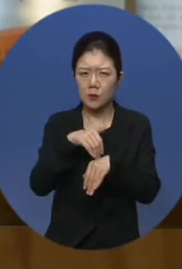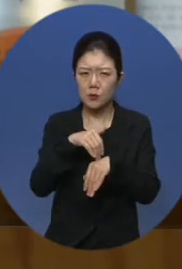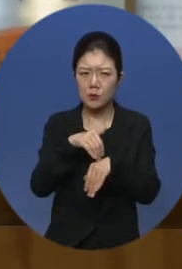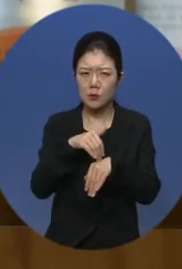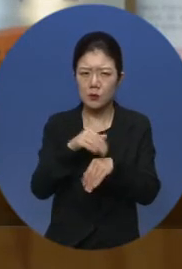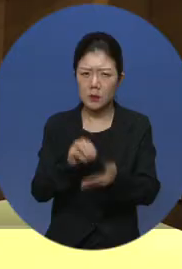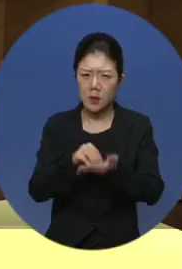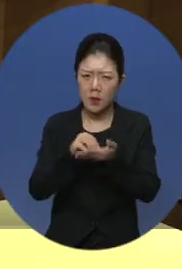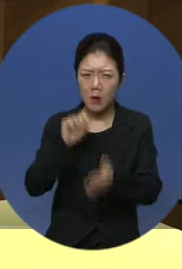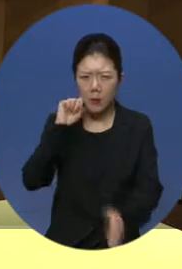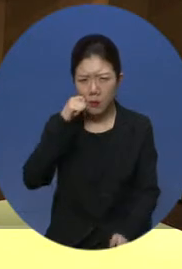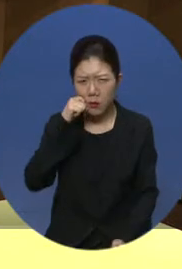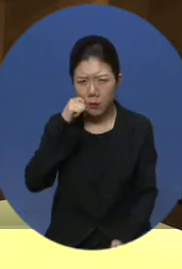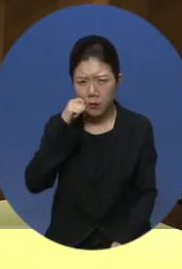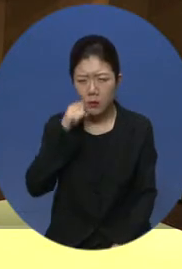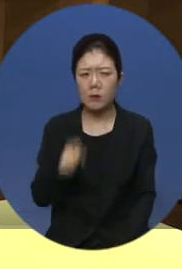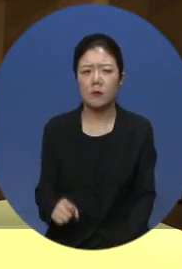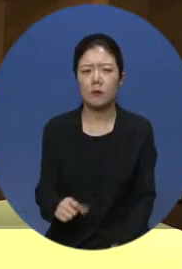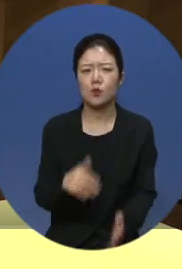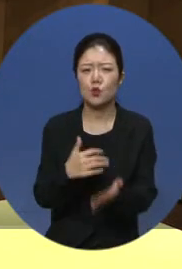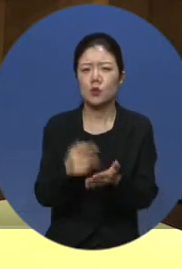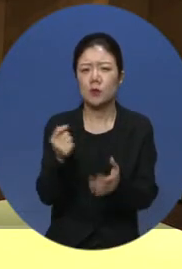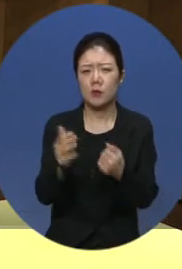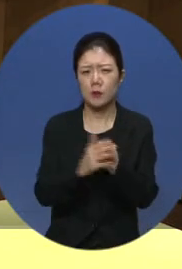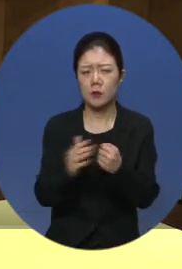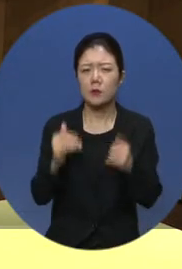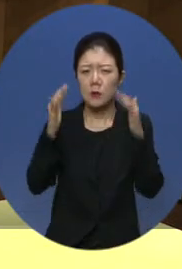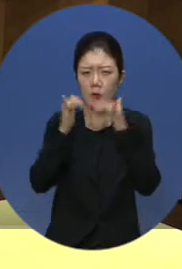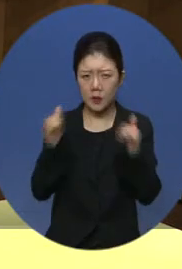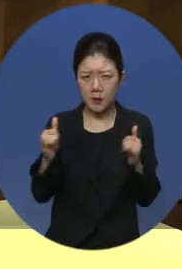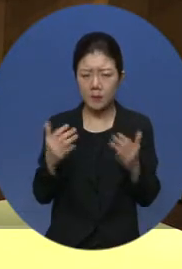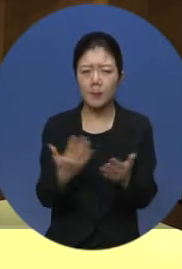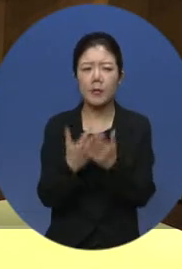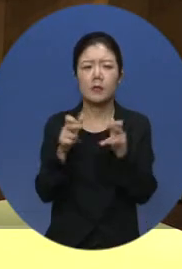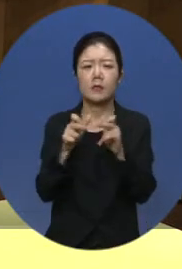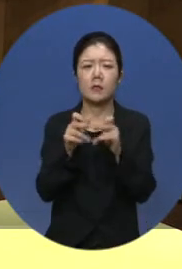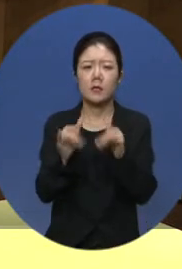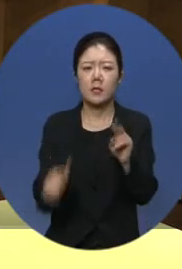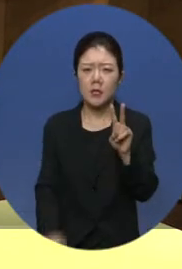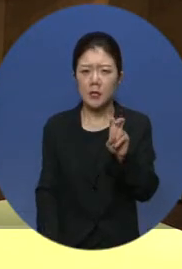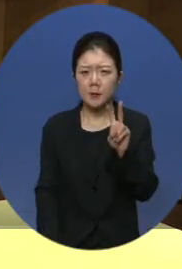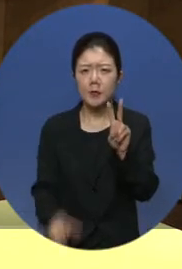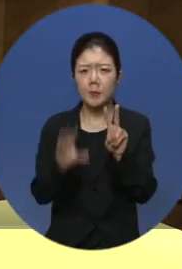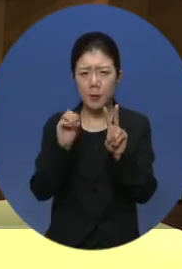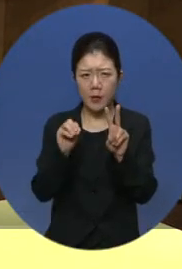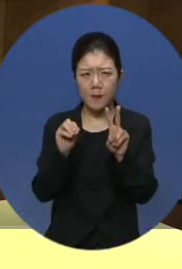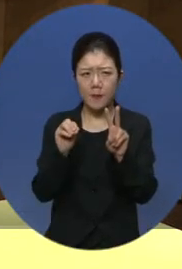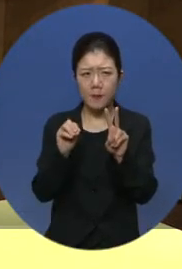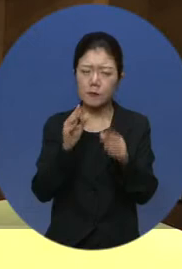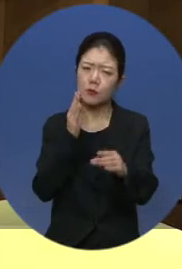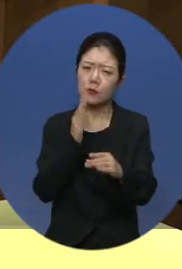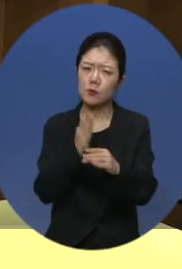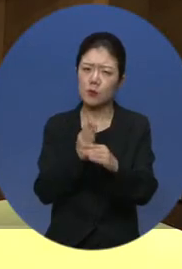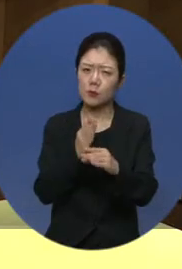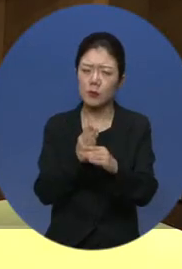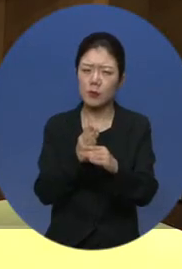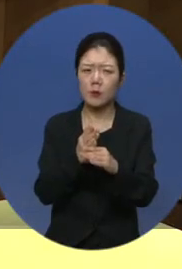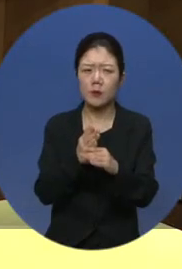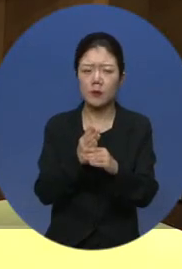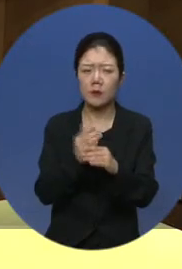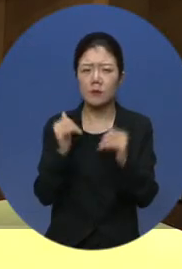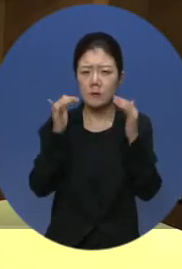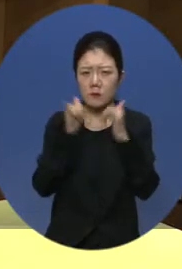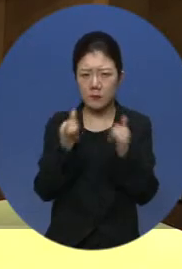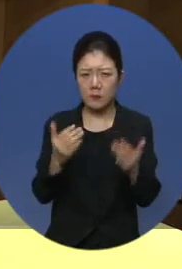너무 어렵습니다. 숫자가 적으니까. 성인장애인, 발달장애인들이 22만 명이고 그중에